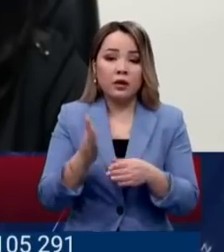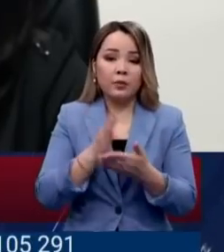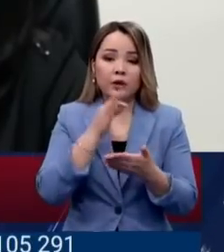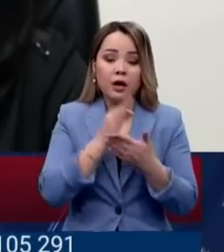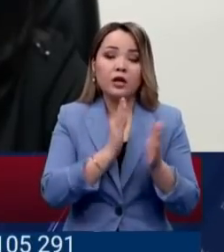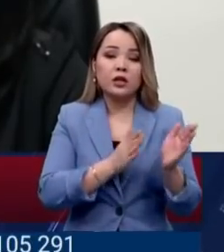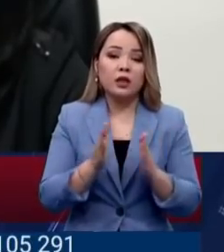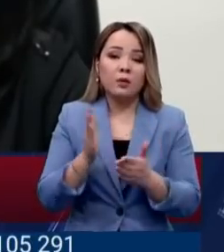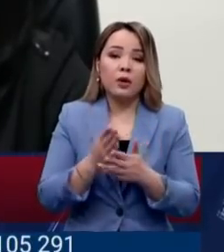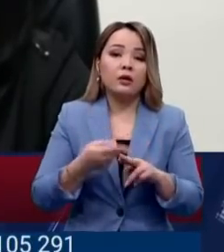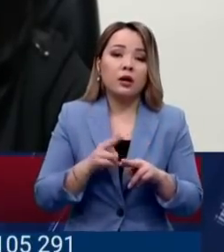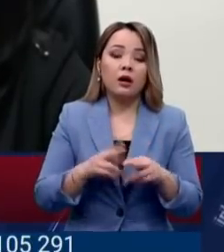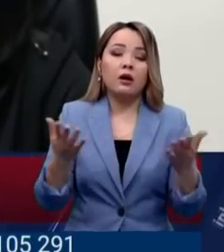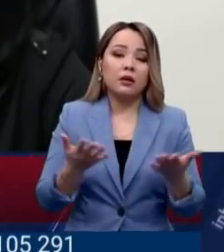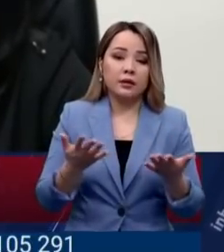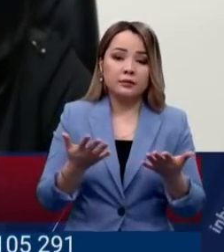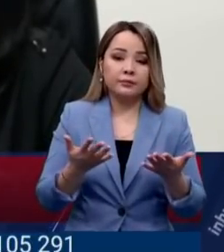қалай реттеледі осы дүние?